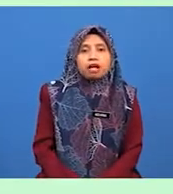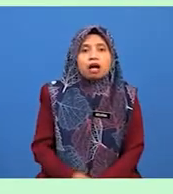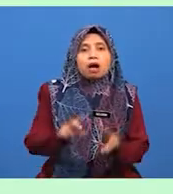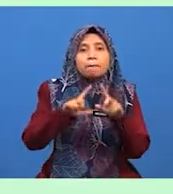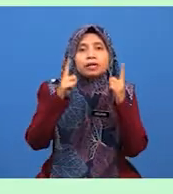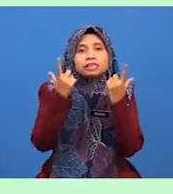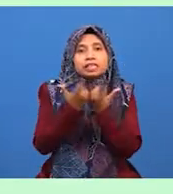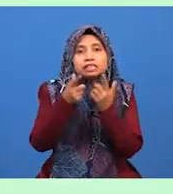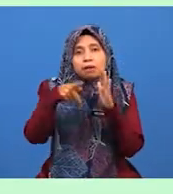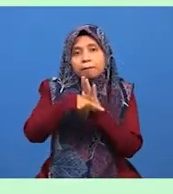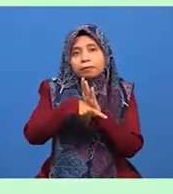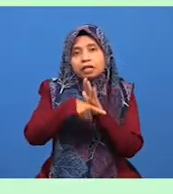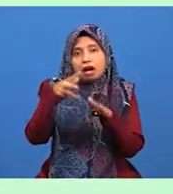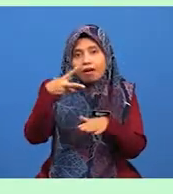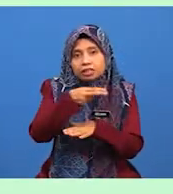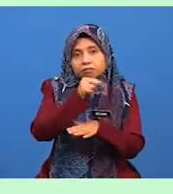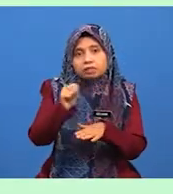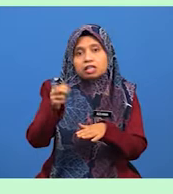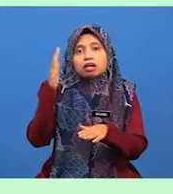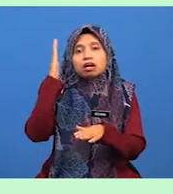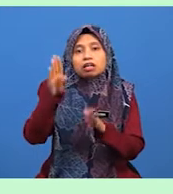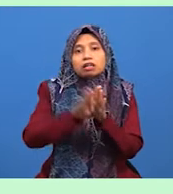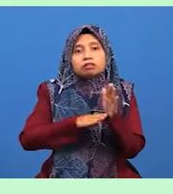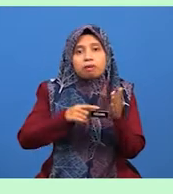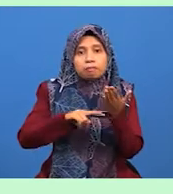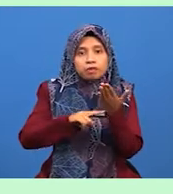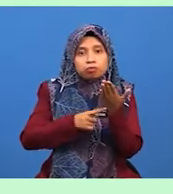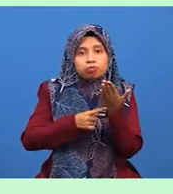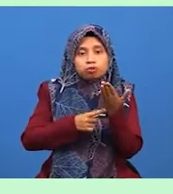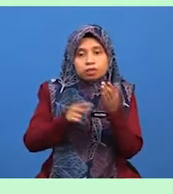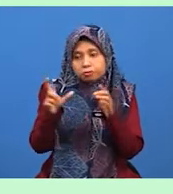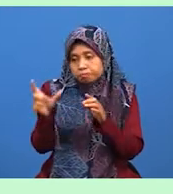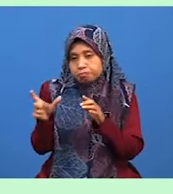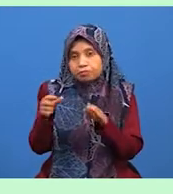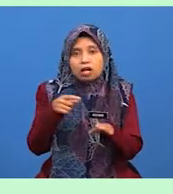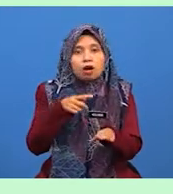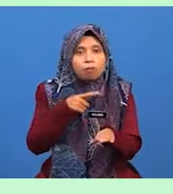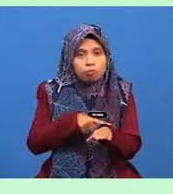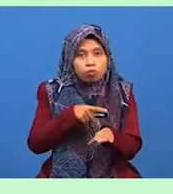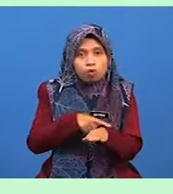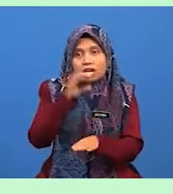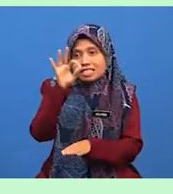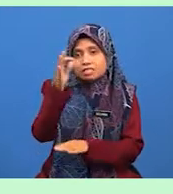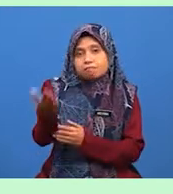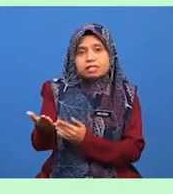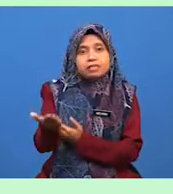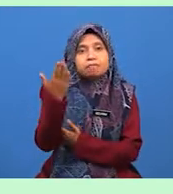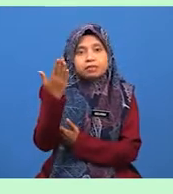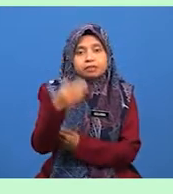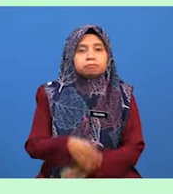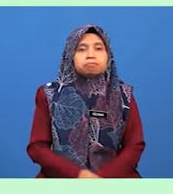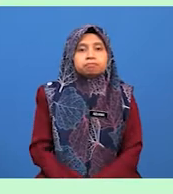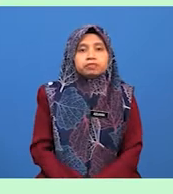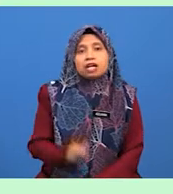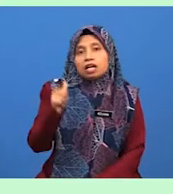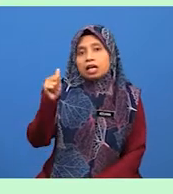Majlis perasmian akan bermula ruang jawapan pukul 9 pagi.